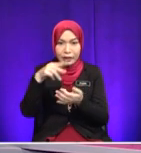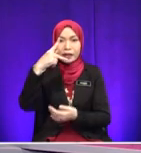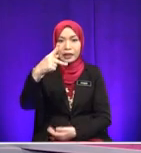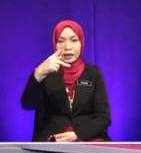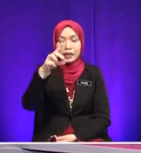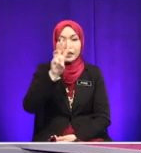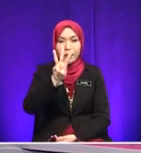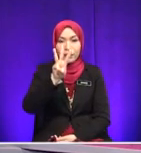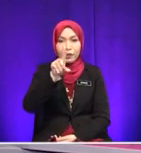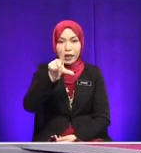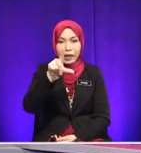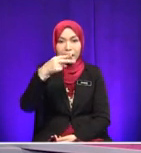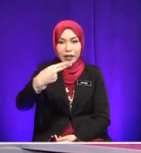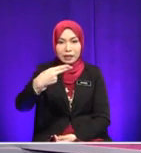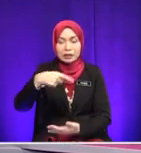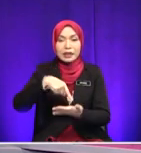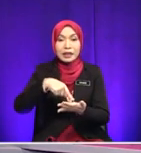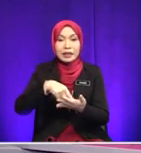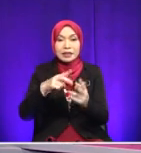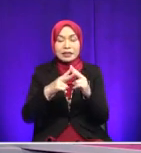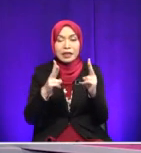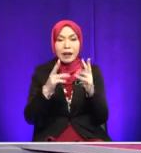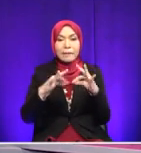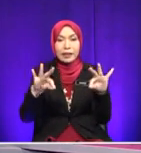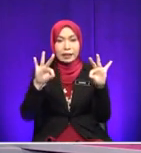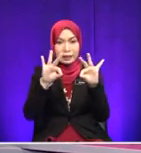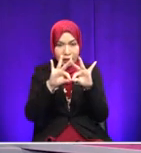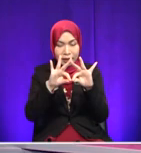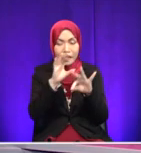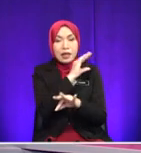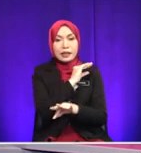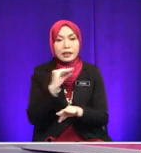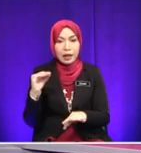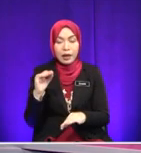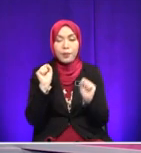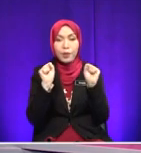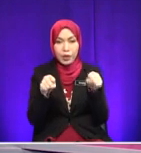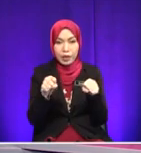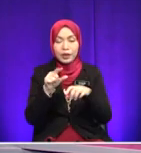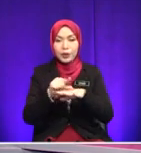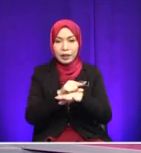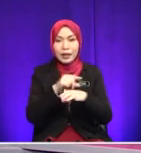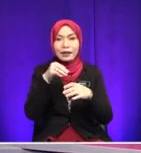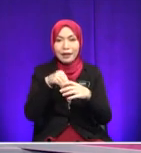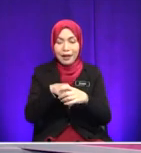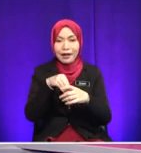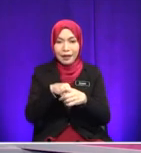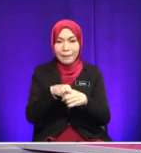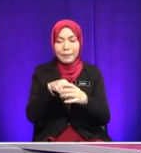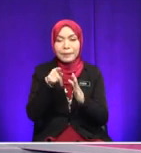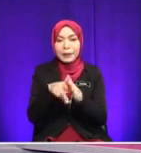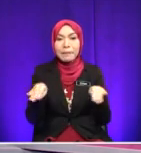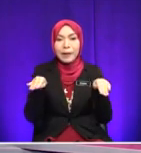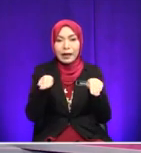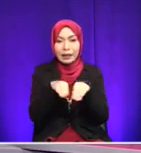di luar sana, teknik bacaan ini boleh digunakan dalam pelbagai petikan. Maksudnya contoh ya, andai kata kamu